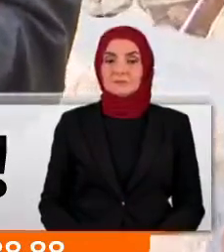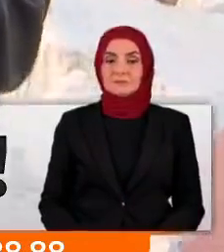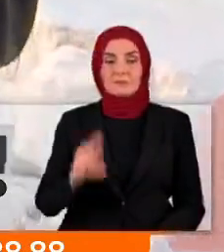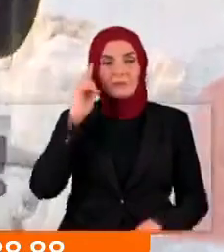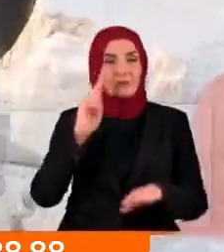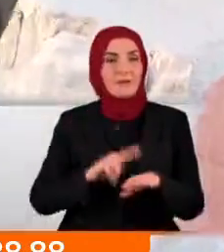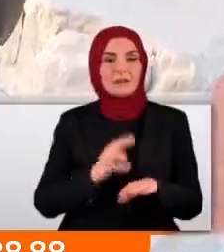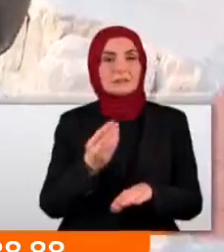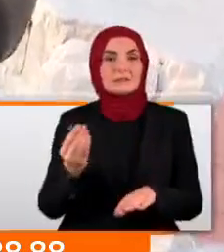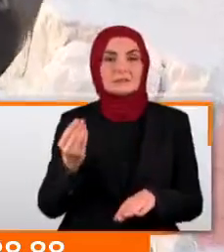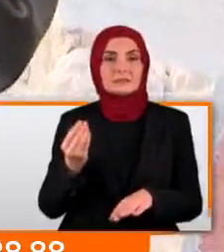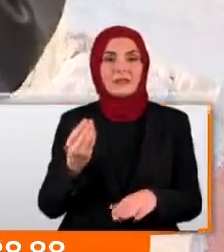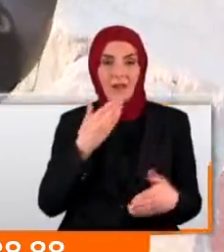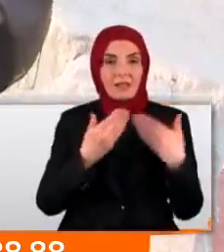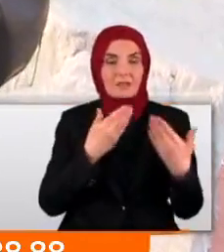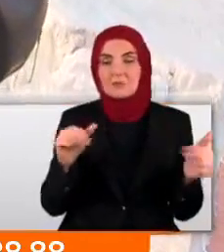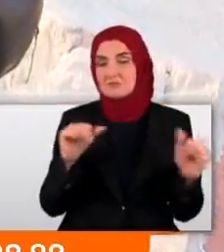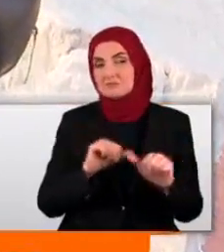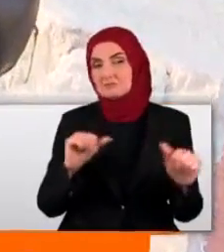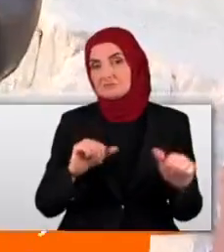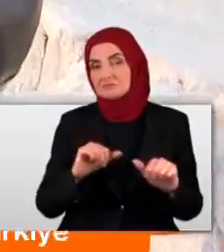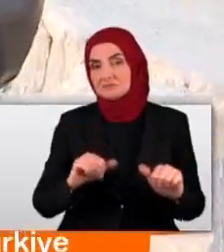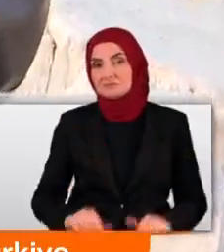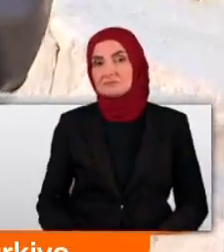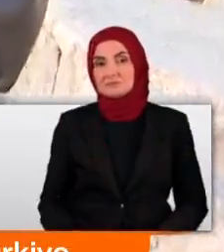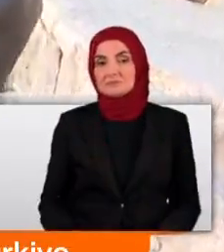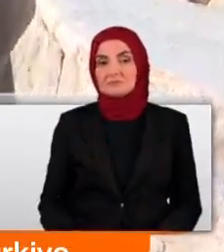Anıları zaten anlatamazsın.